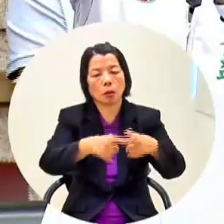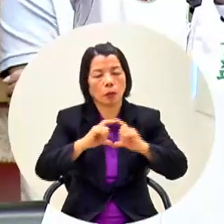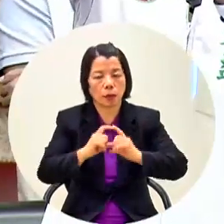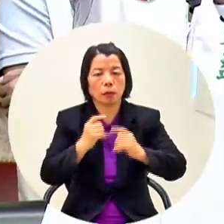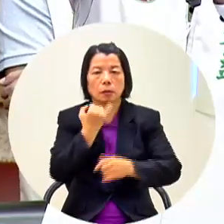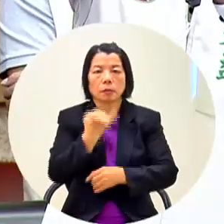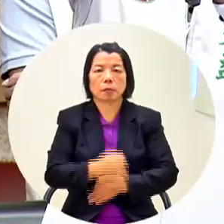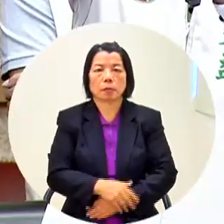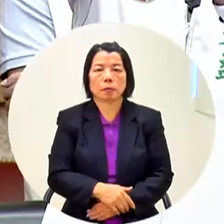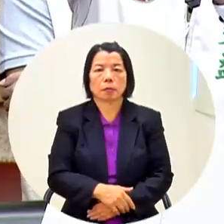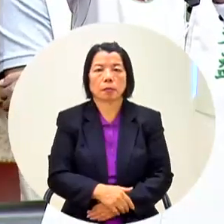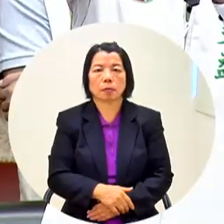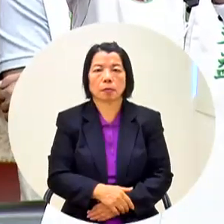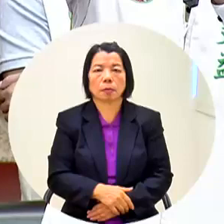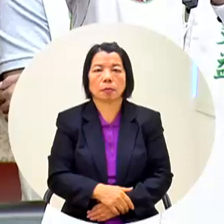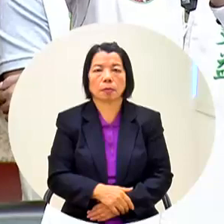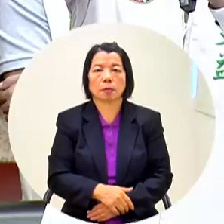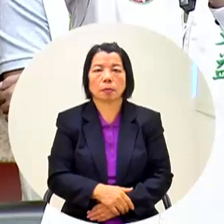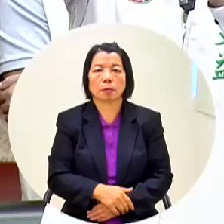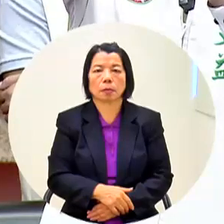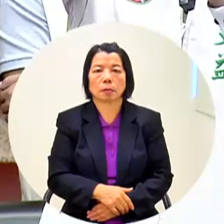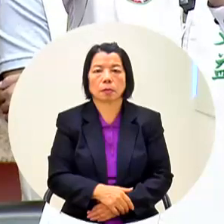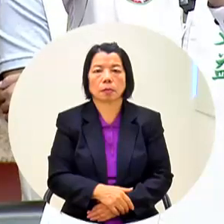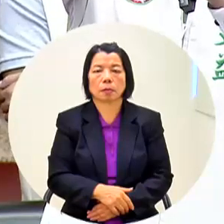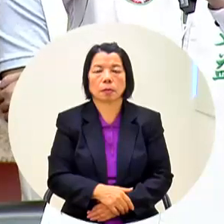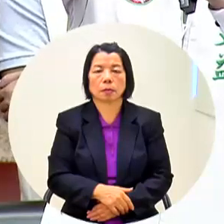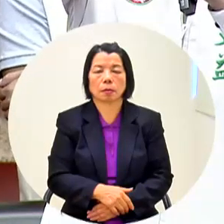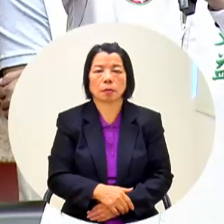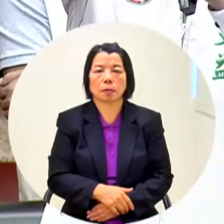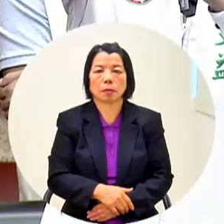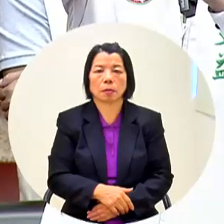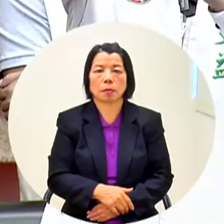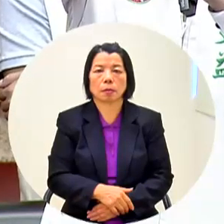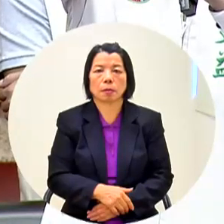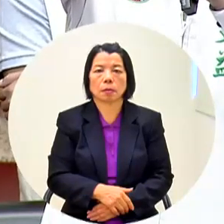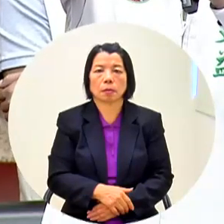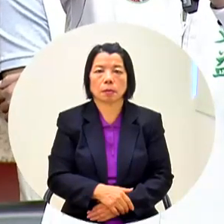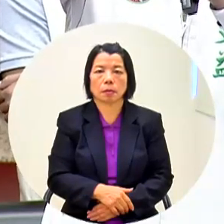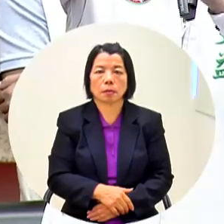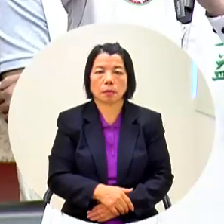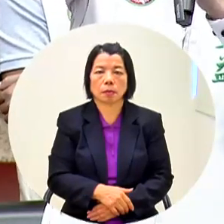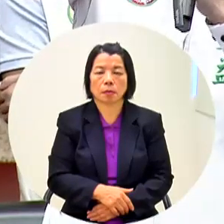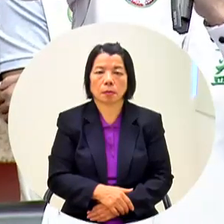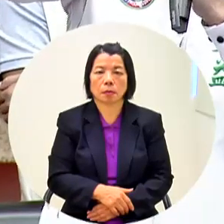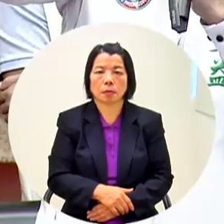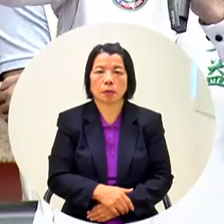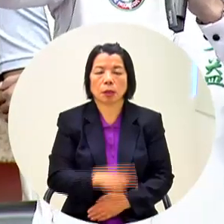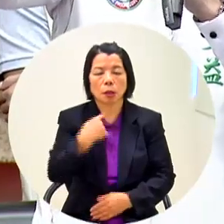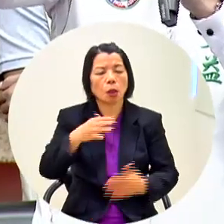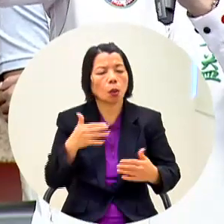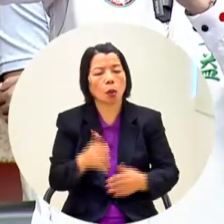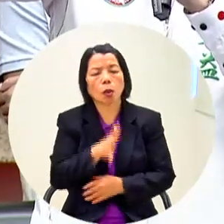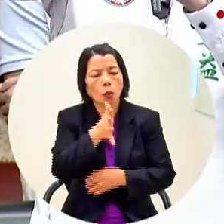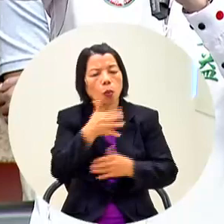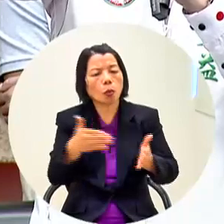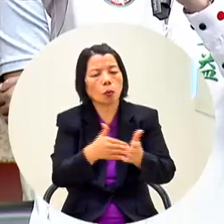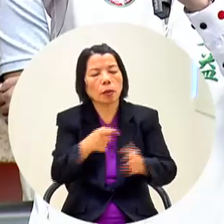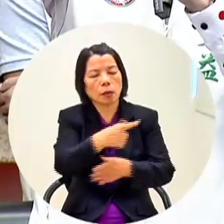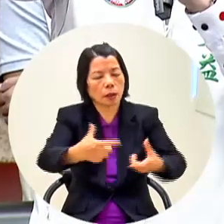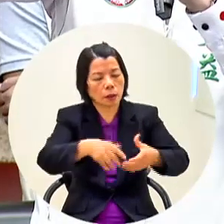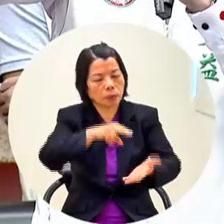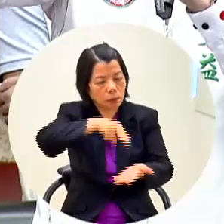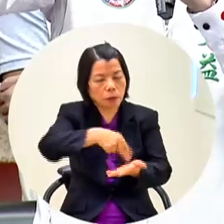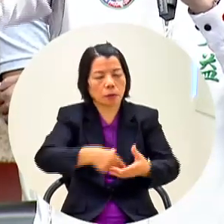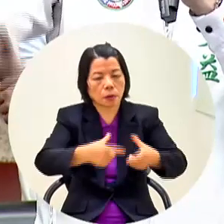来，主席裁示一下吧。 你问完他要答询，他一定站着答询。你先请问。 来，